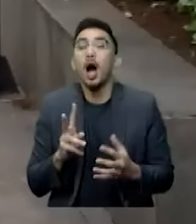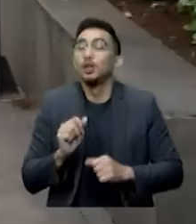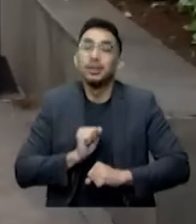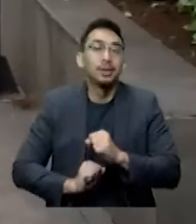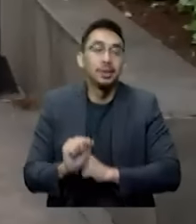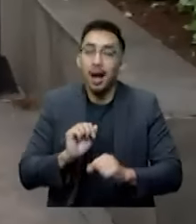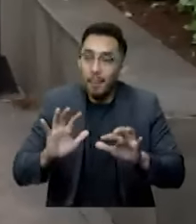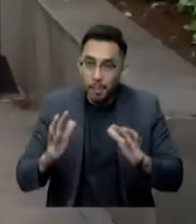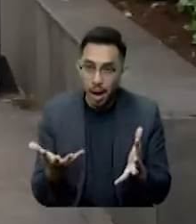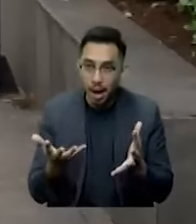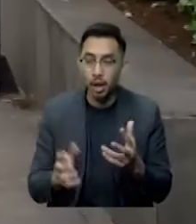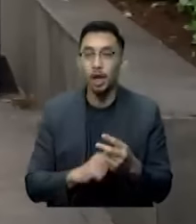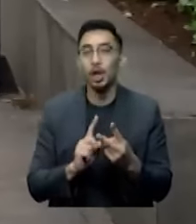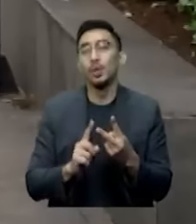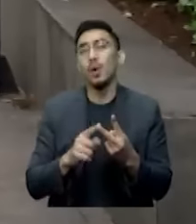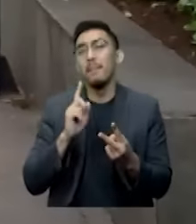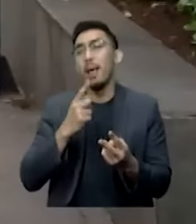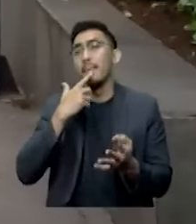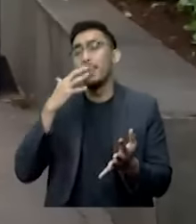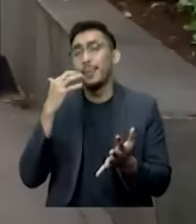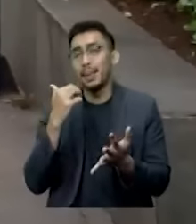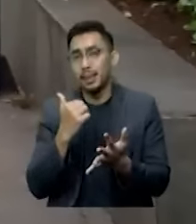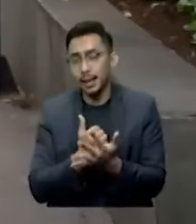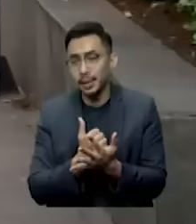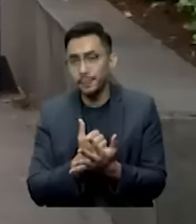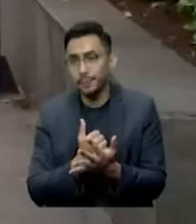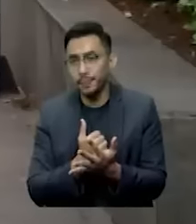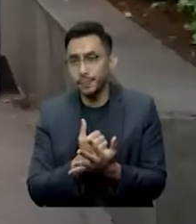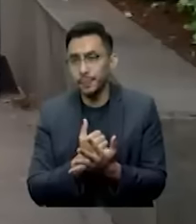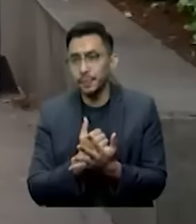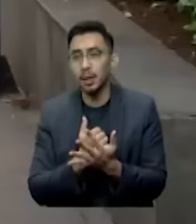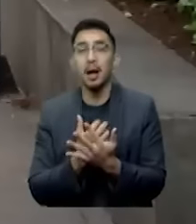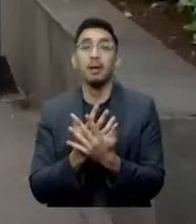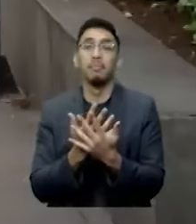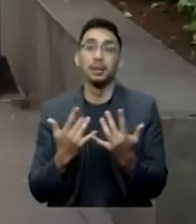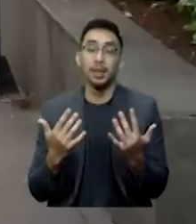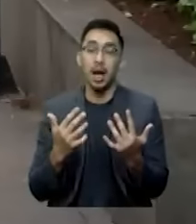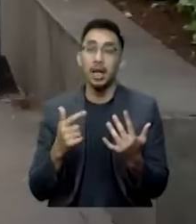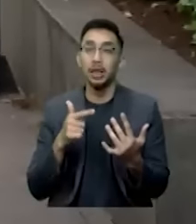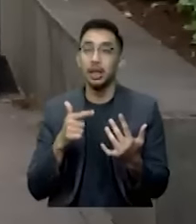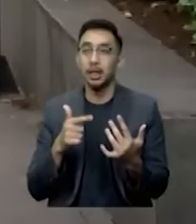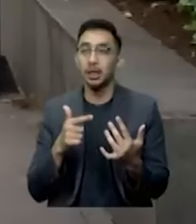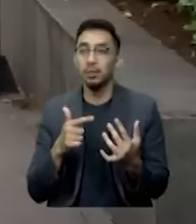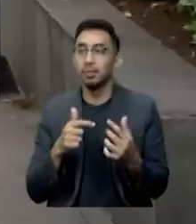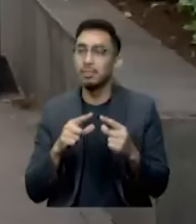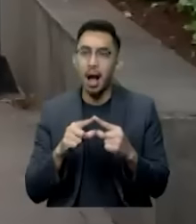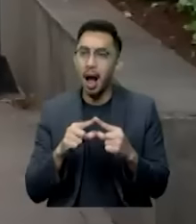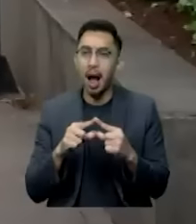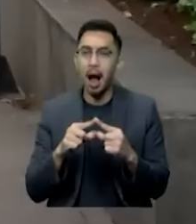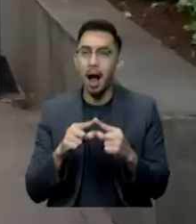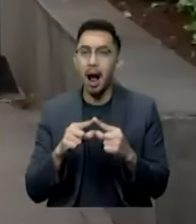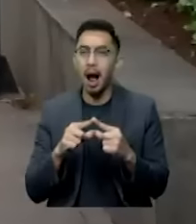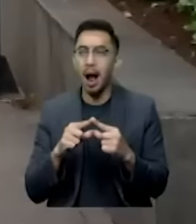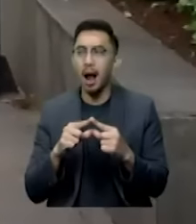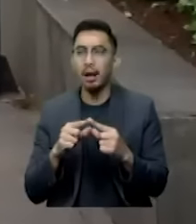paling penting menurut saya adalah bahwa kita adalah masyarakat agraris, bukan masyarakat importir beras,